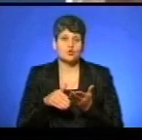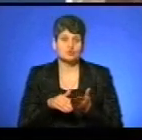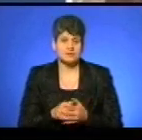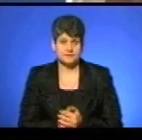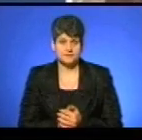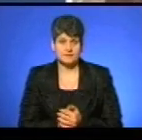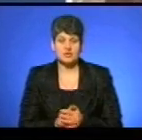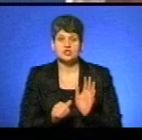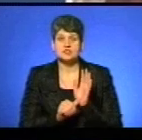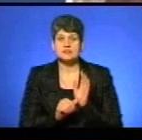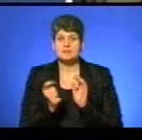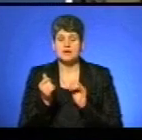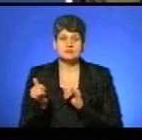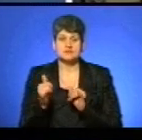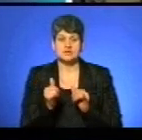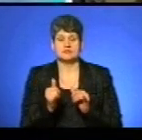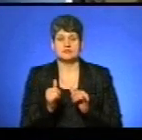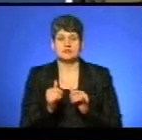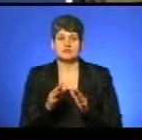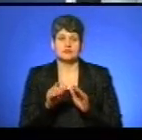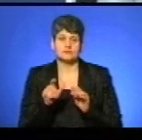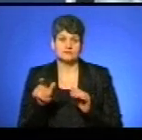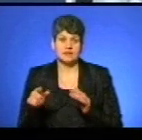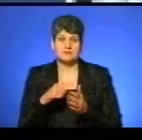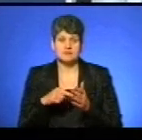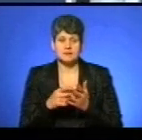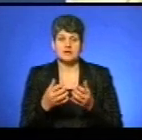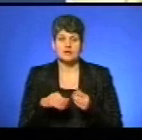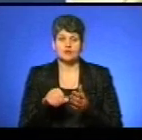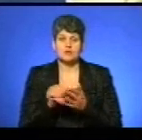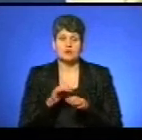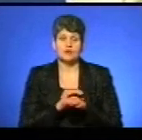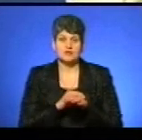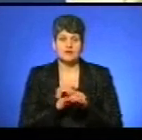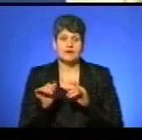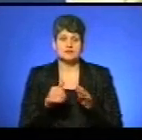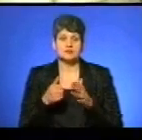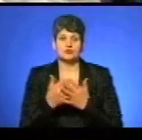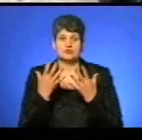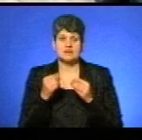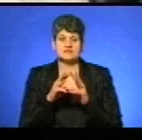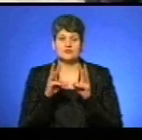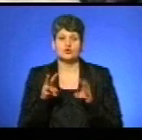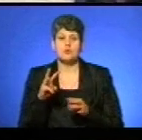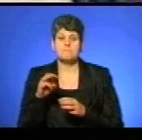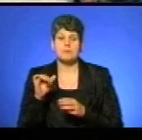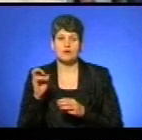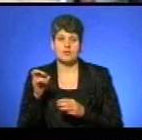60 малозабезпечених жителів міста Тернополя взяли участь у благодійній акції до Дня Святого Миколая. Ми